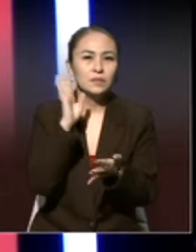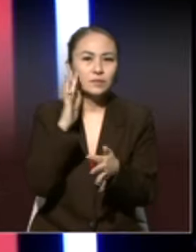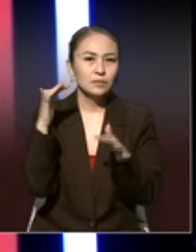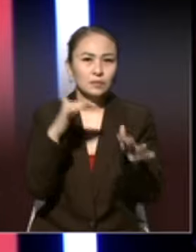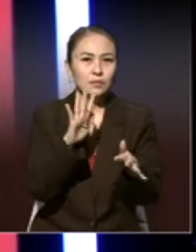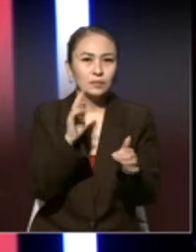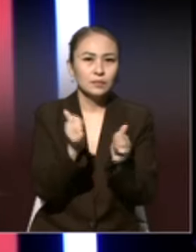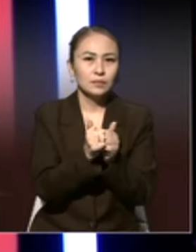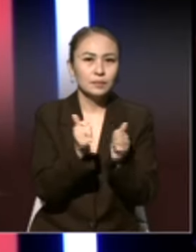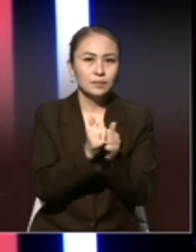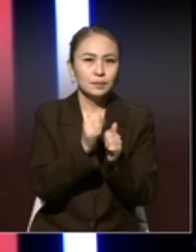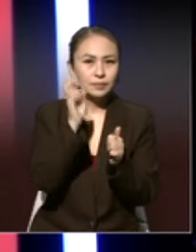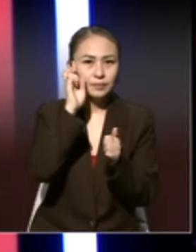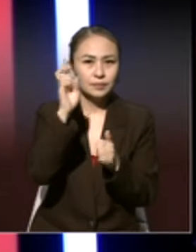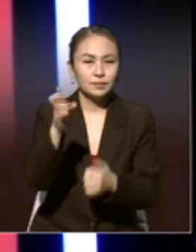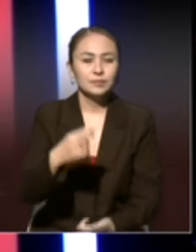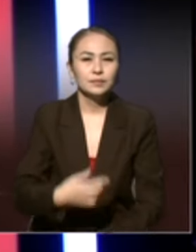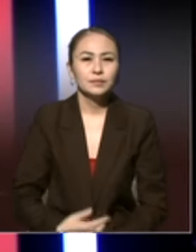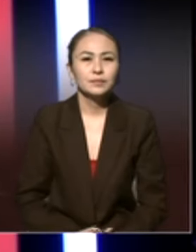бізге көршілерден де?